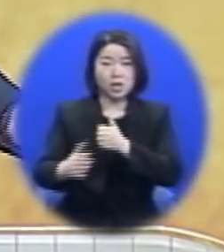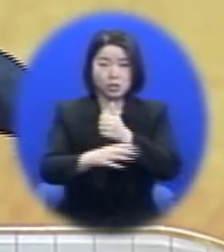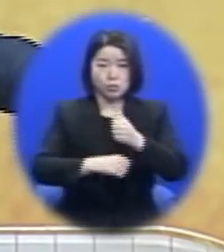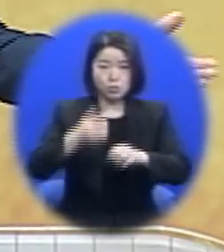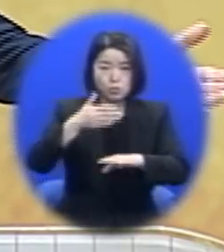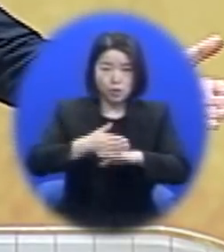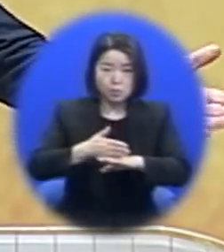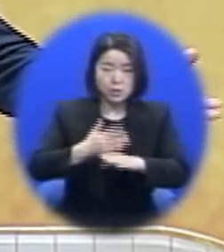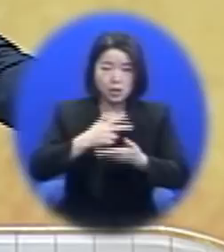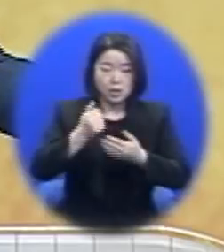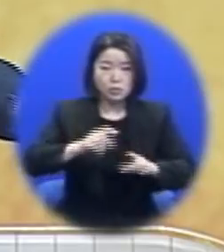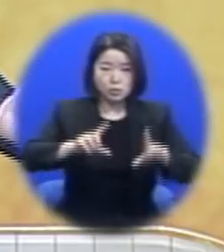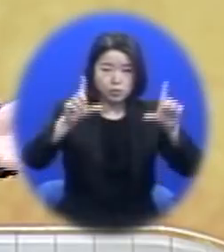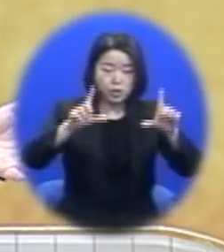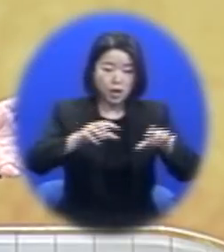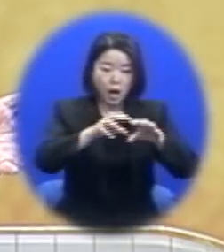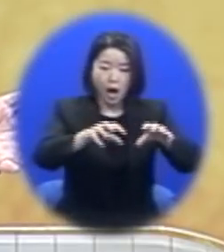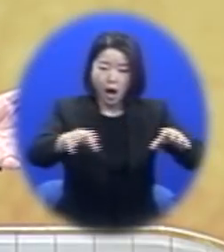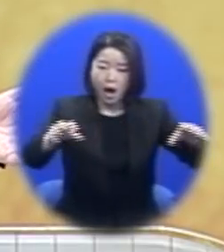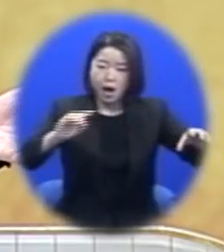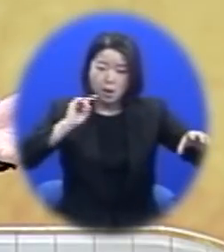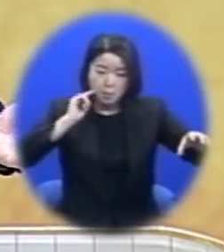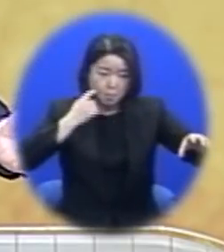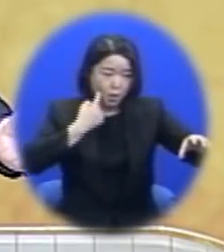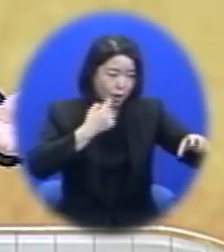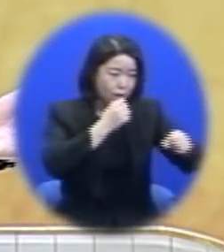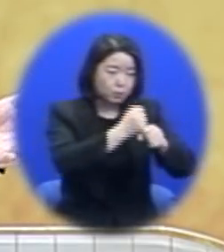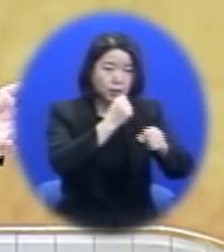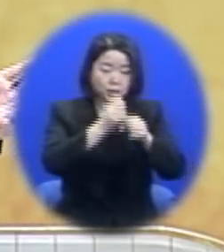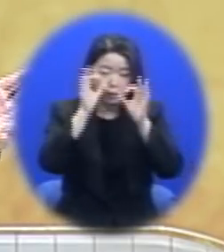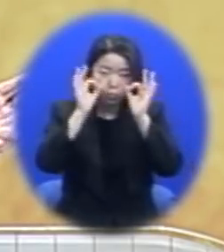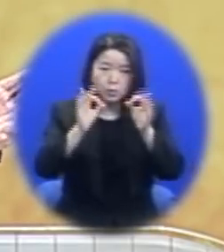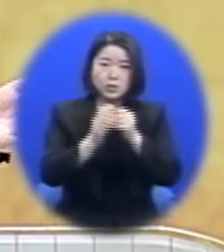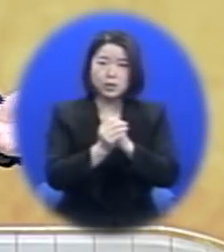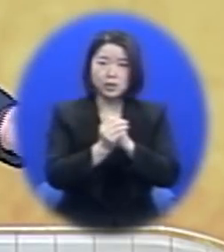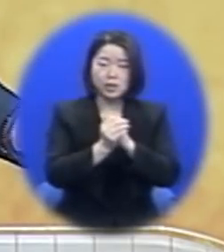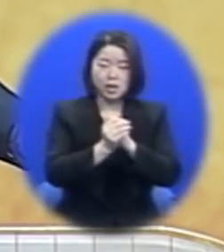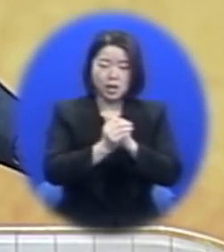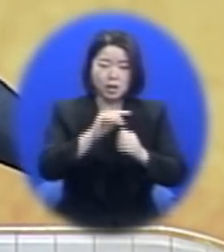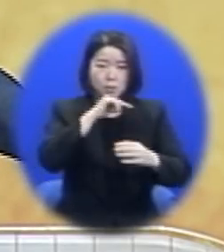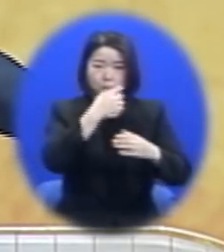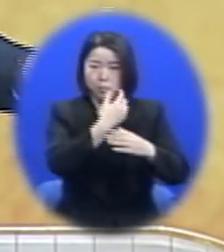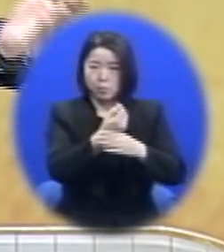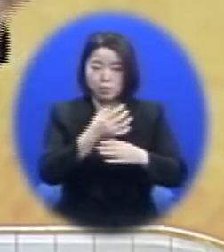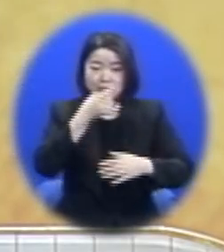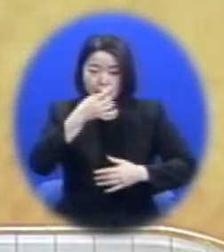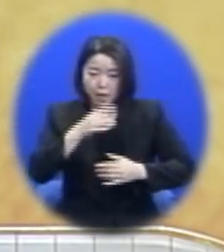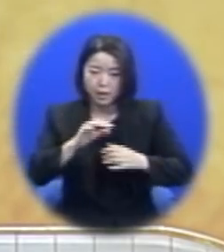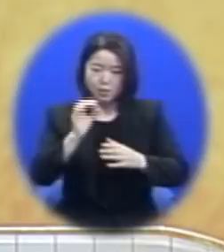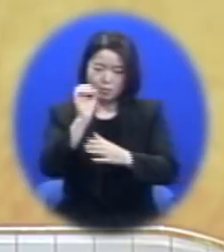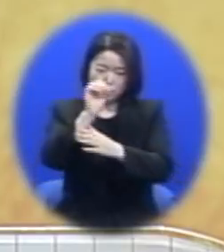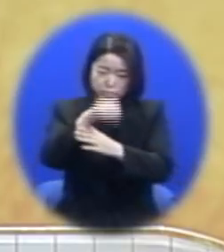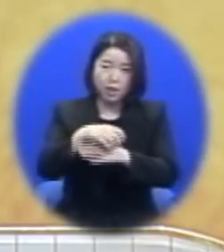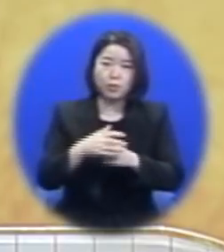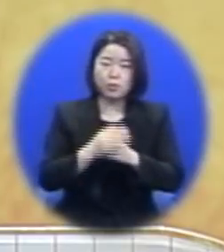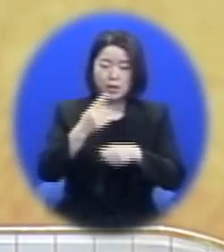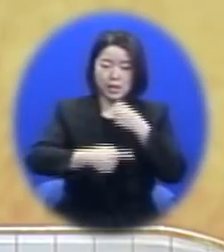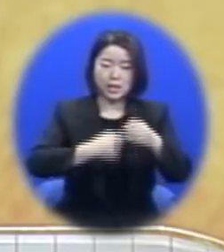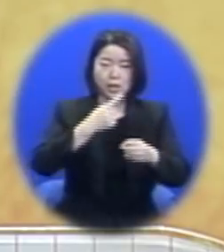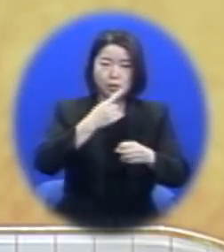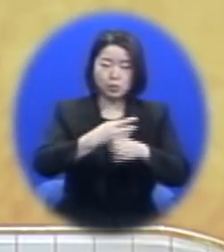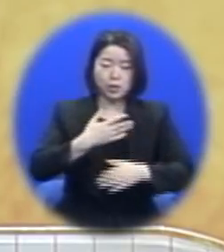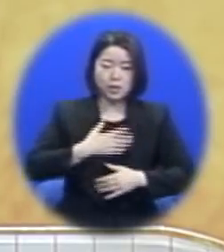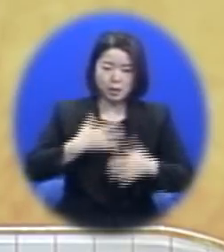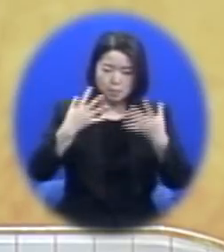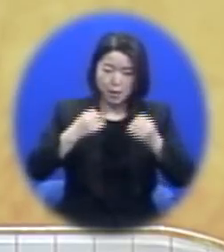추수감사주일이라고 이렇게 강단 자식도 이렇게 한 거 보니 오곡백과가 무르익고 하나님께서 1년 동안 나에게 많은 수확을